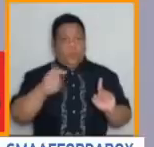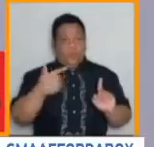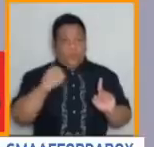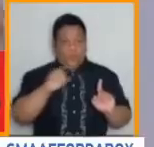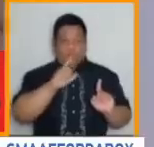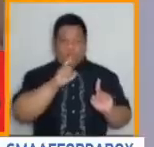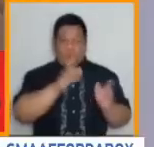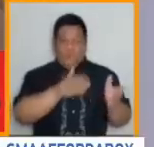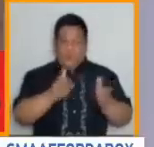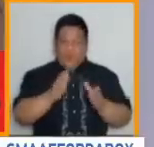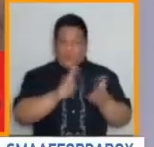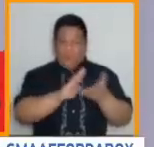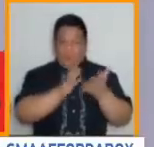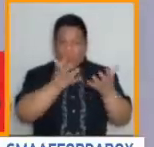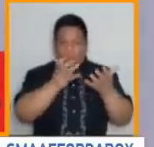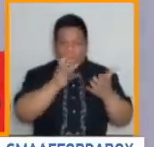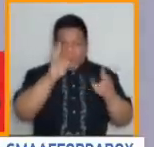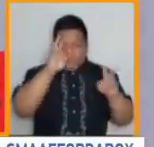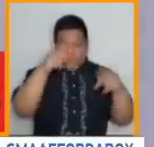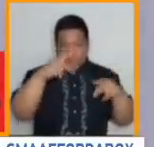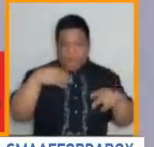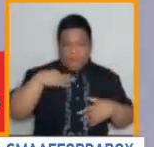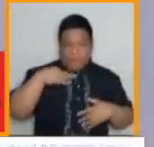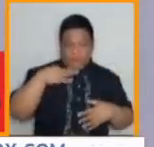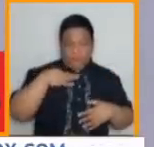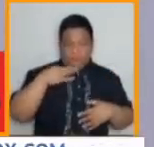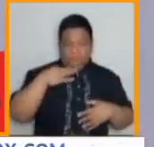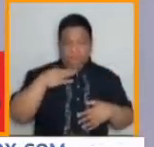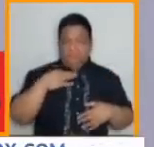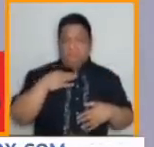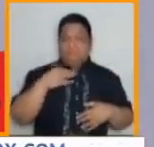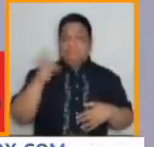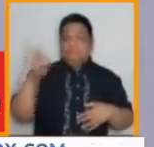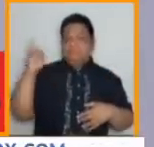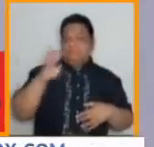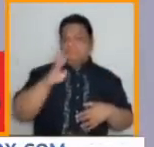itong problema about the substitution dito sa politika,